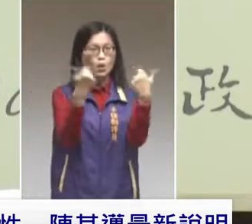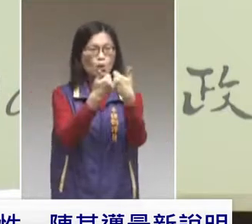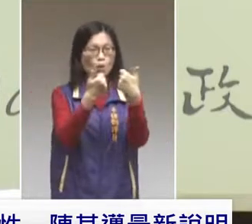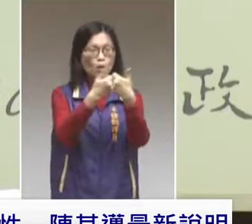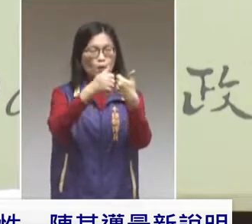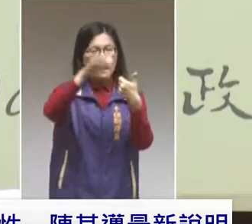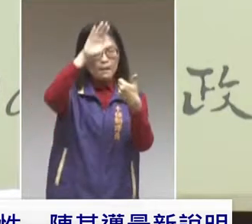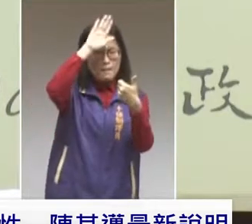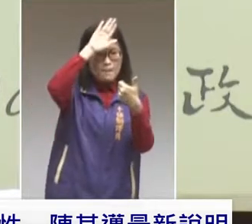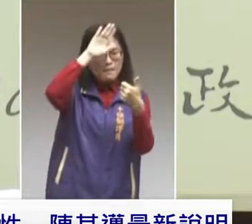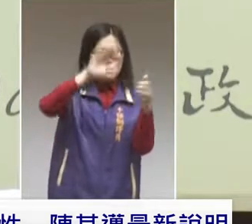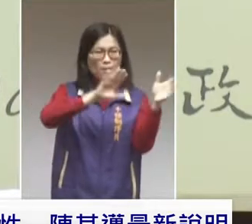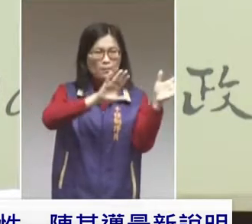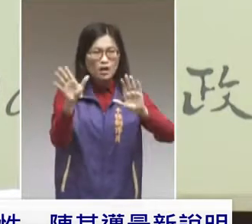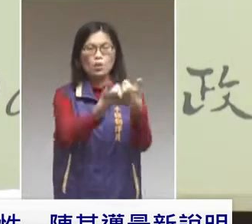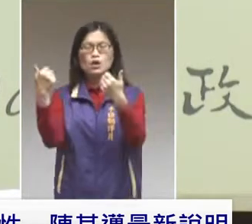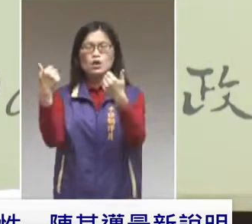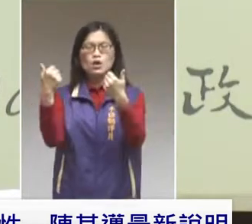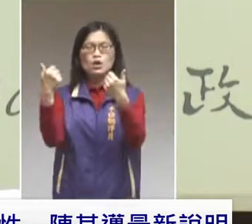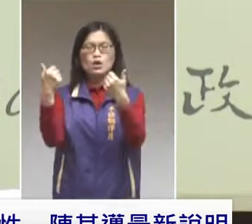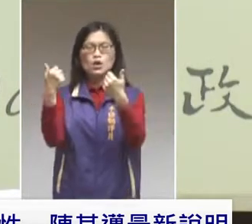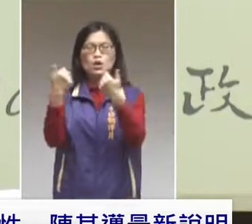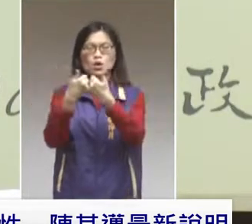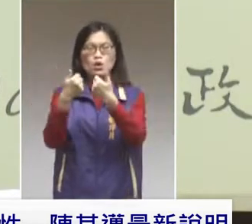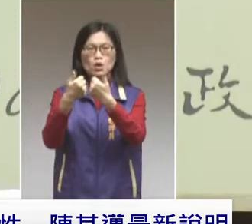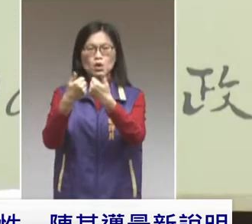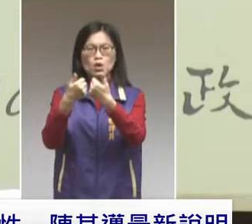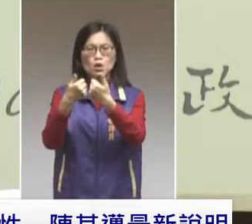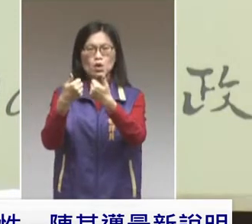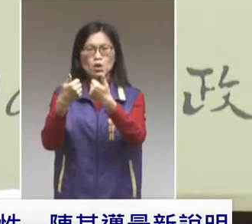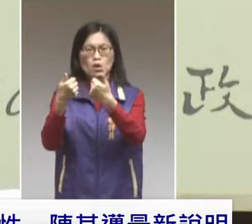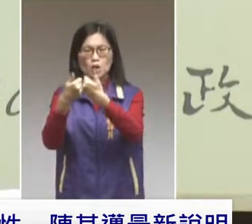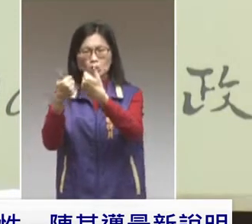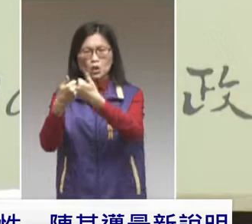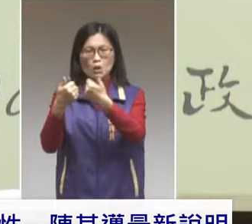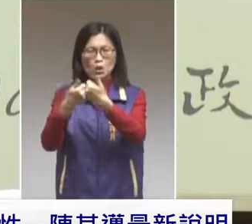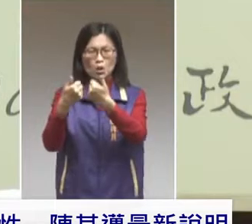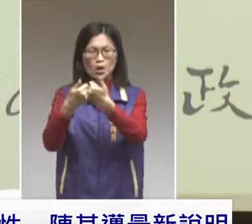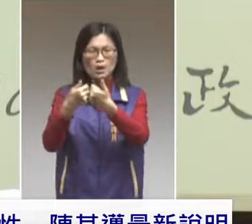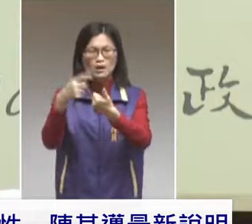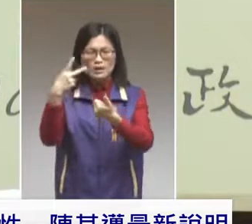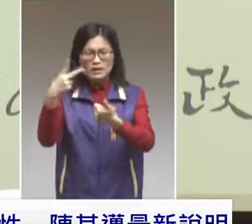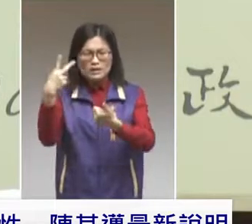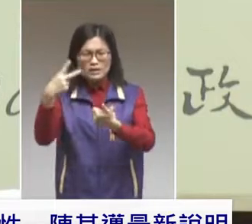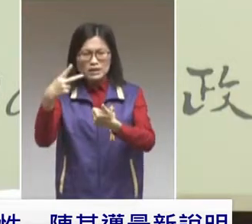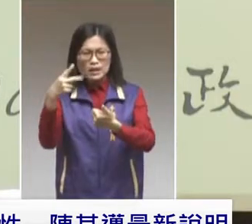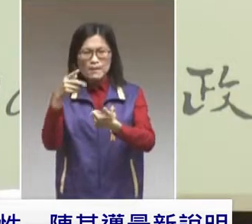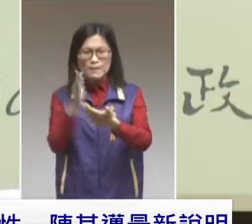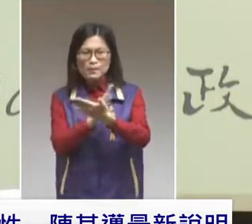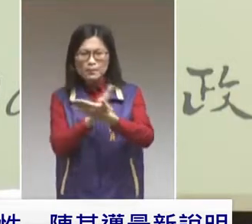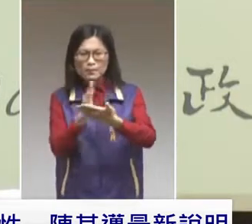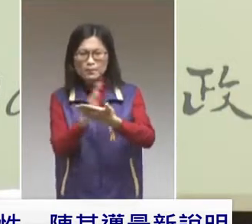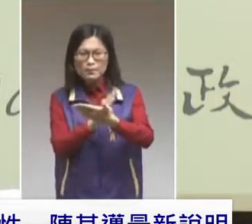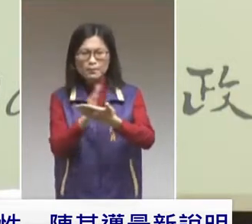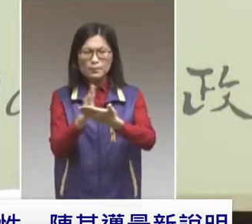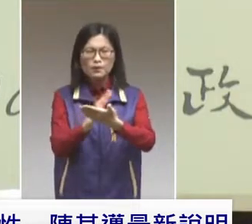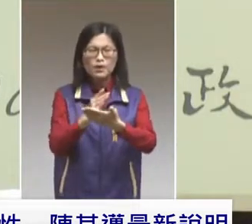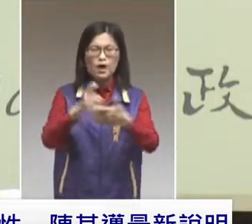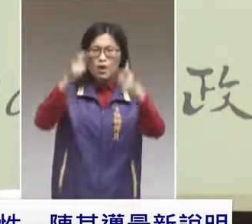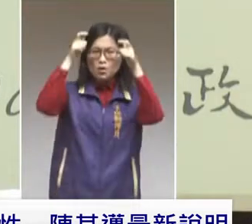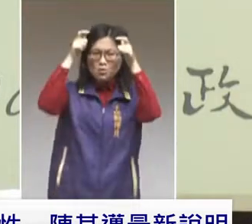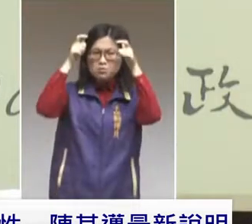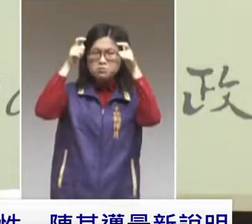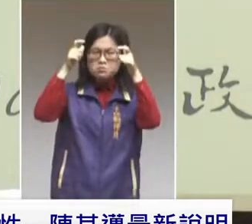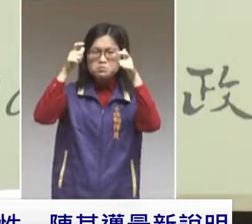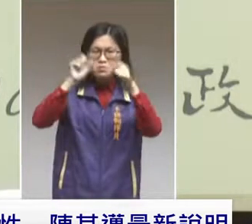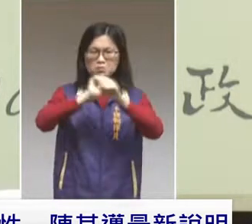情的会议，那晚上也都每天都召开专家的会议来评估我们